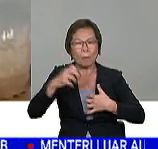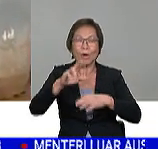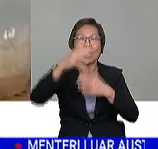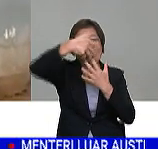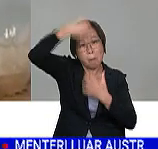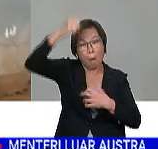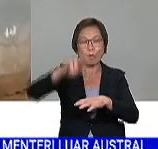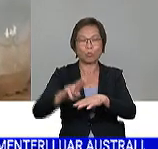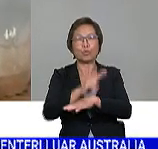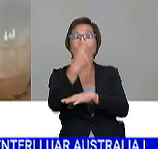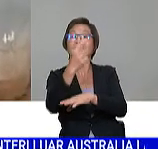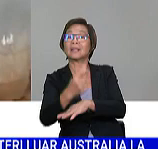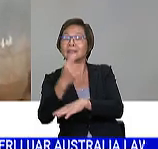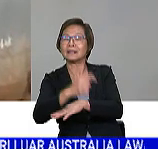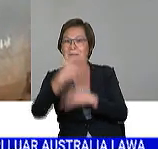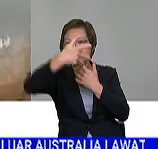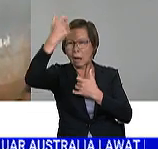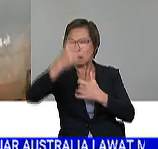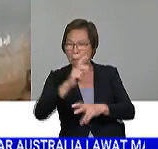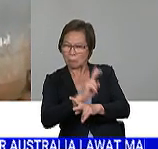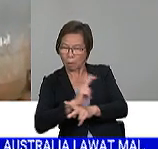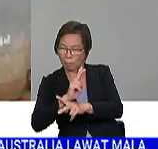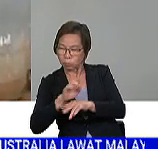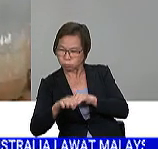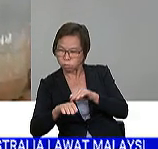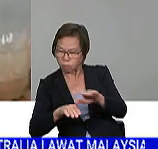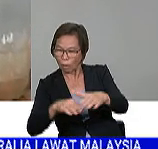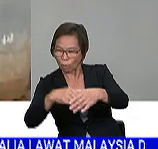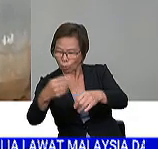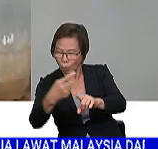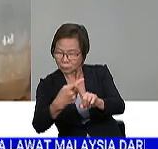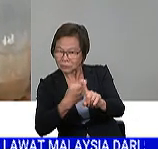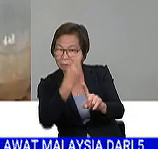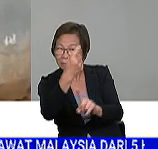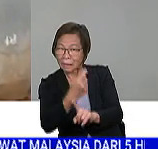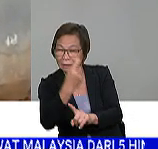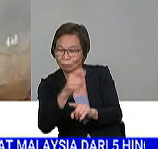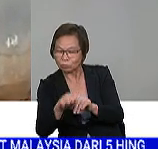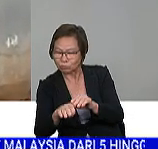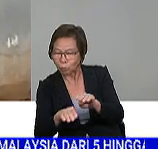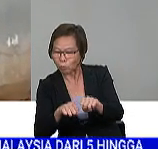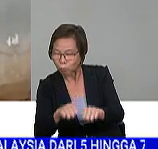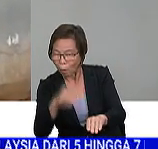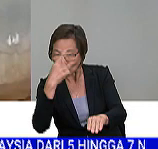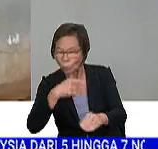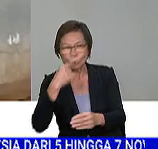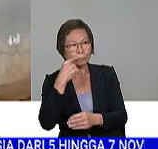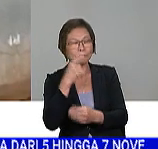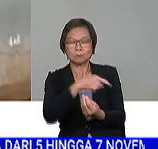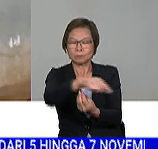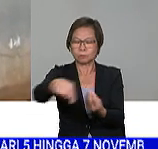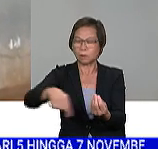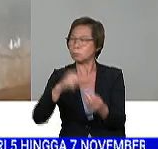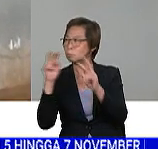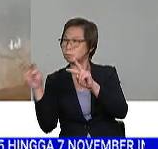menggunakan tandas tersebut. Singa dilihat berhati-hati berjalan keluar dari tandas awam berkenaan, memastikan persekitaran